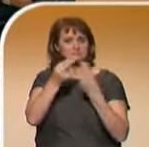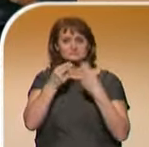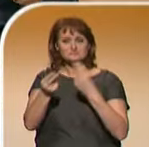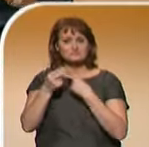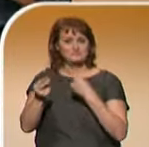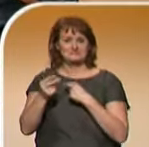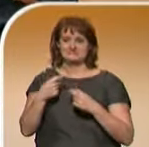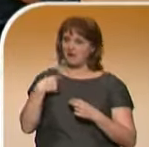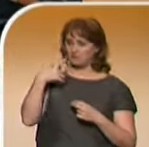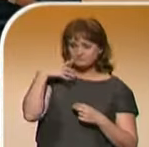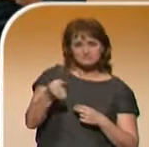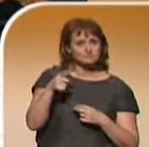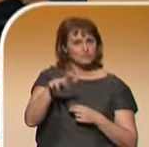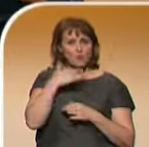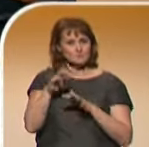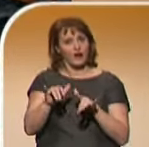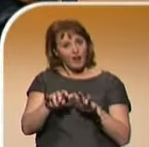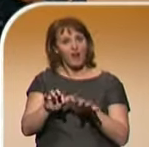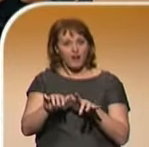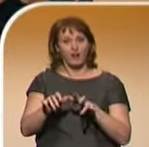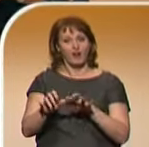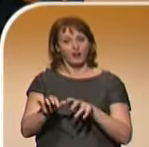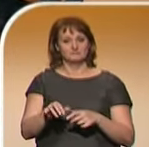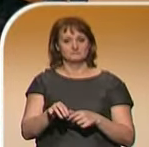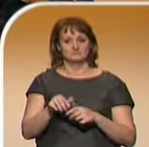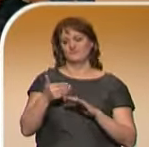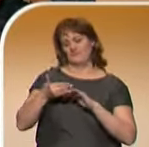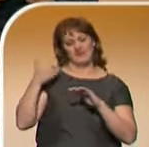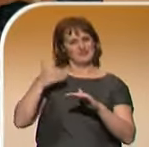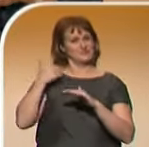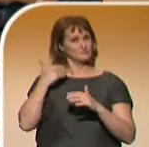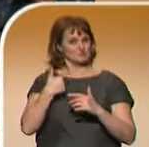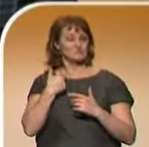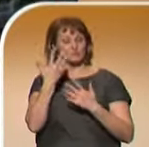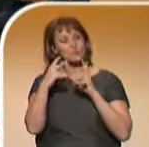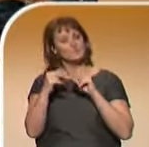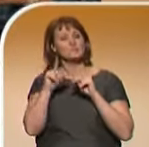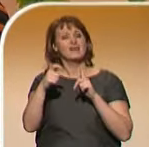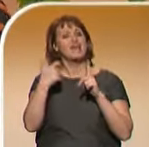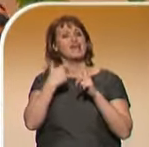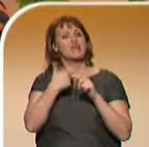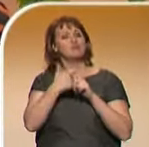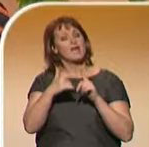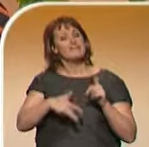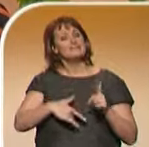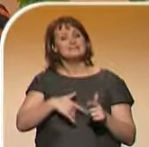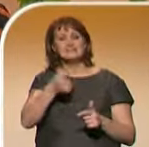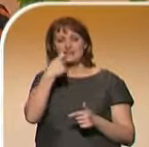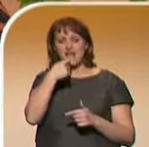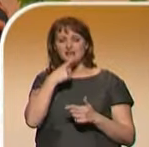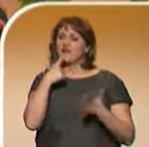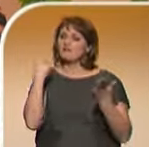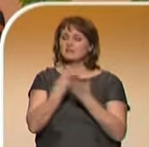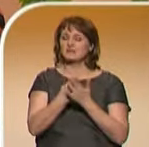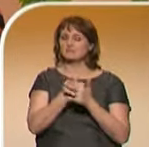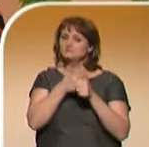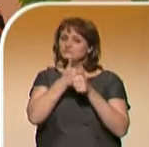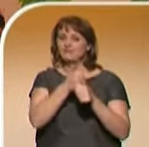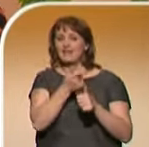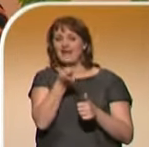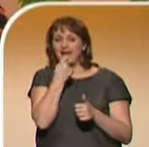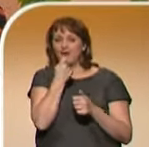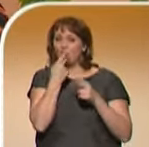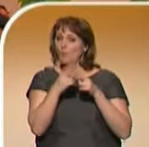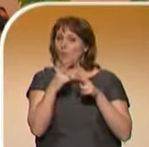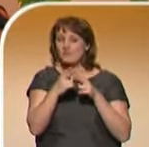nezastavily. My jsme si naposledy společně povídali o ketogenní dietě a nedopověděli jsme, pro koho je vůbec vhodná. Je vhodná pro ty